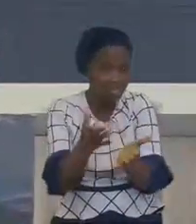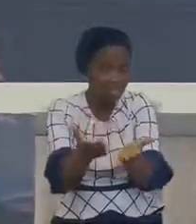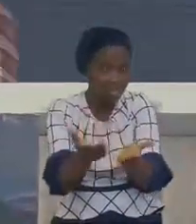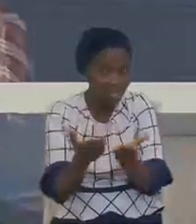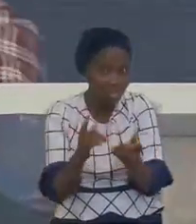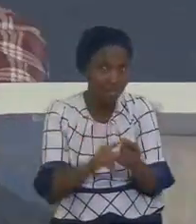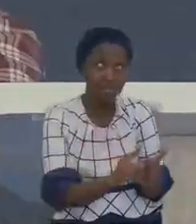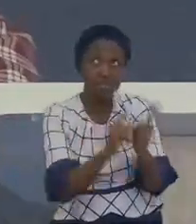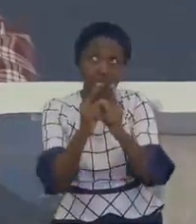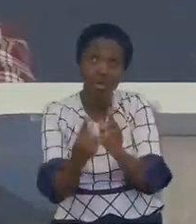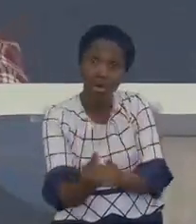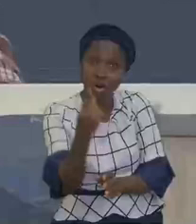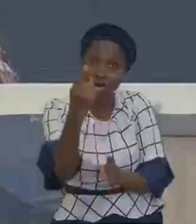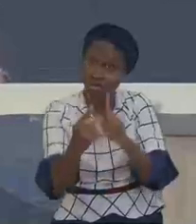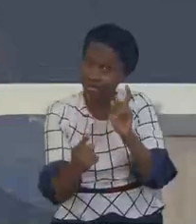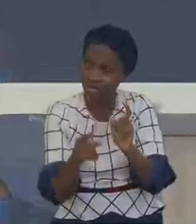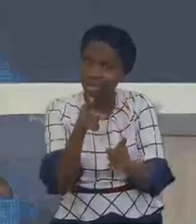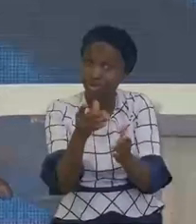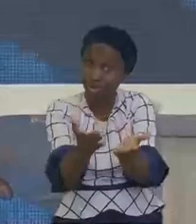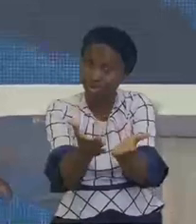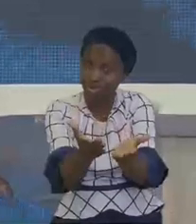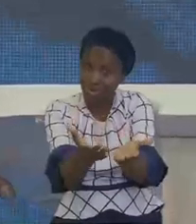Tu veux l'élévation, la libération.